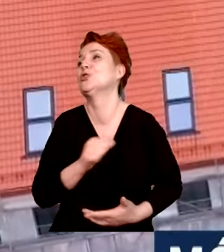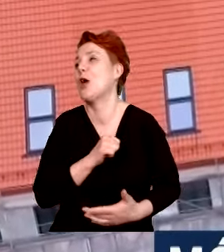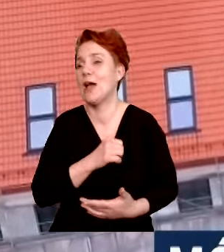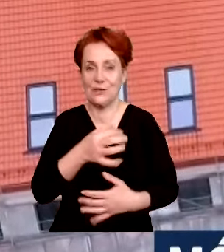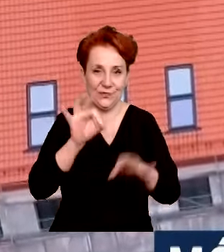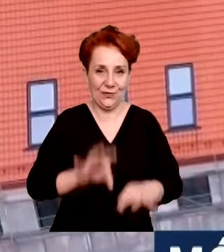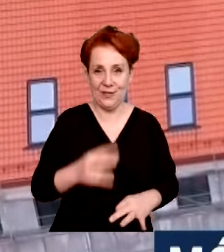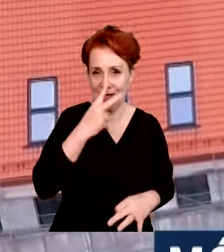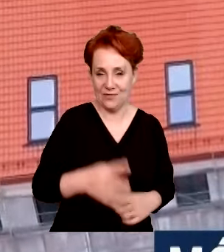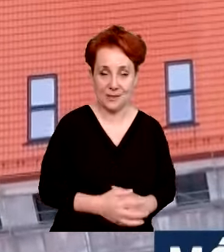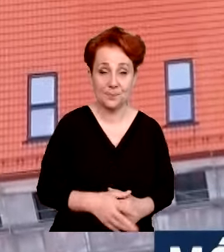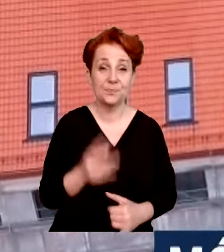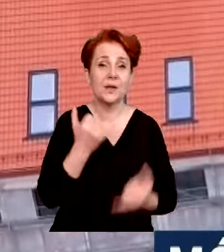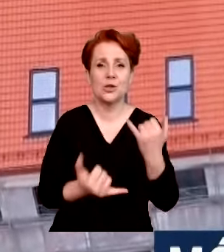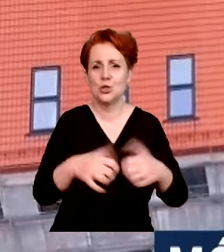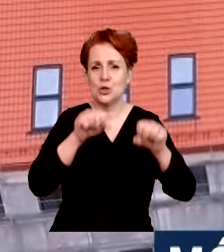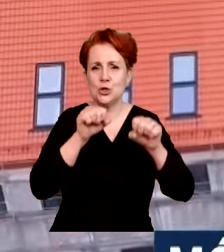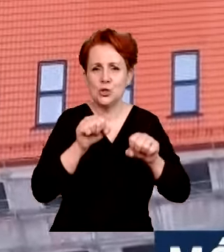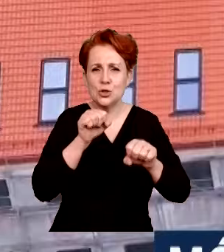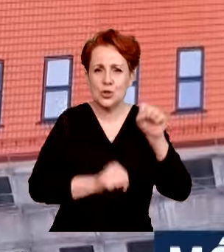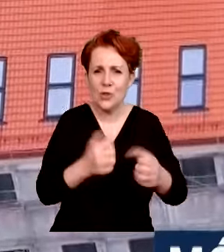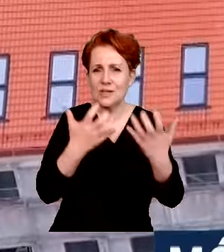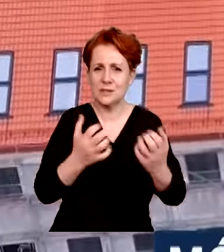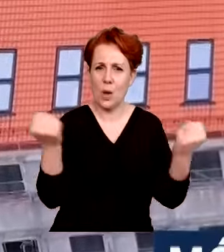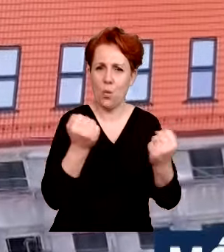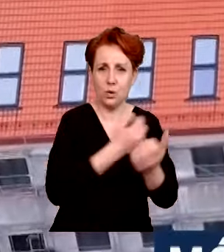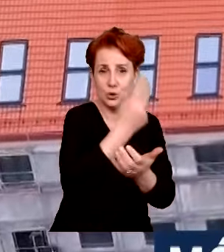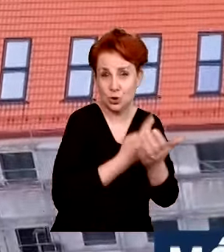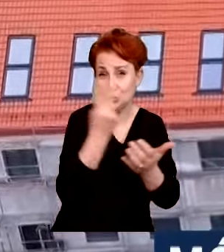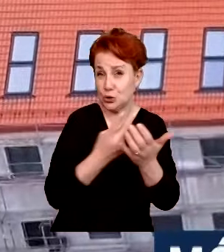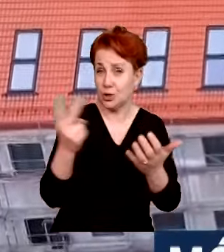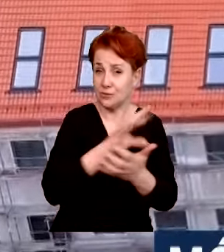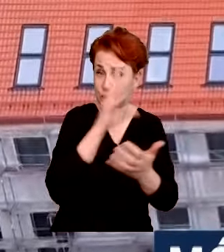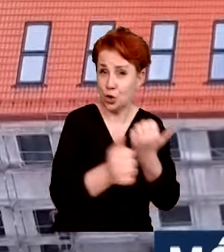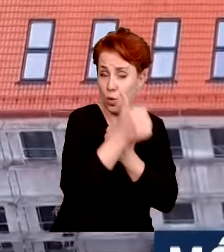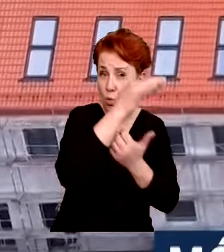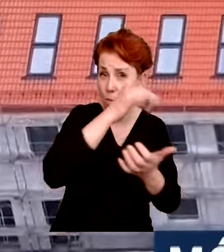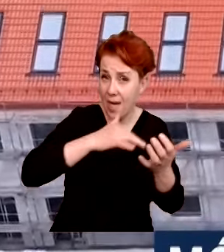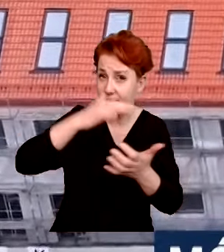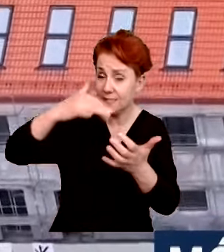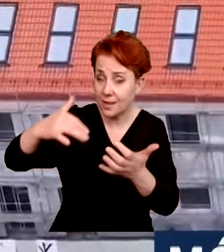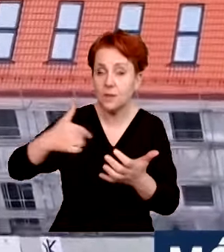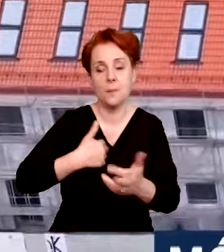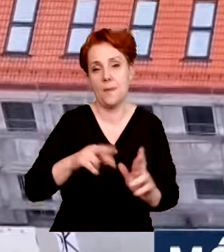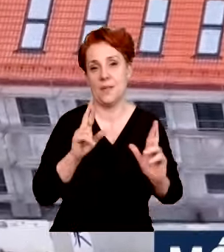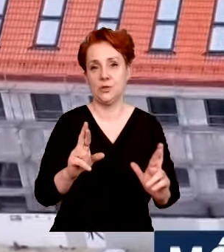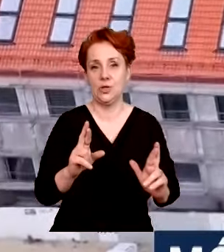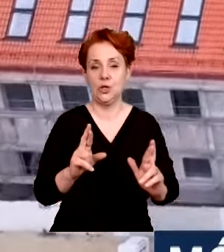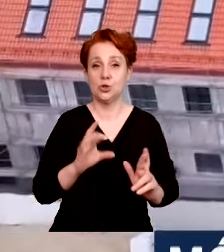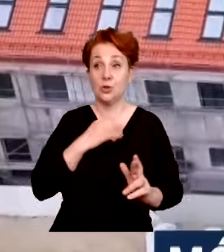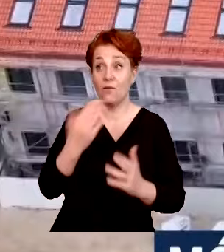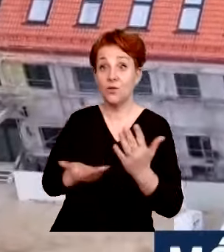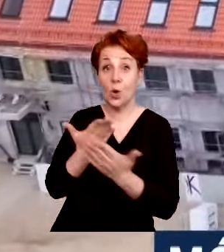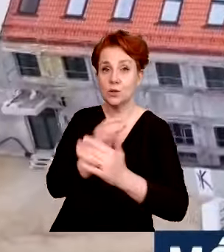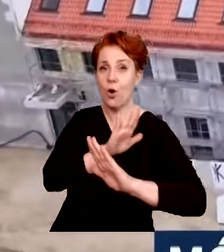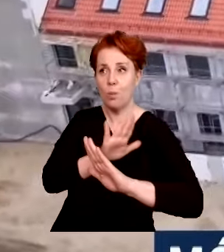jeżeli sąd, wydaje się, że chce się bardzo zapoznać z tymi wszystkimi aktami i liczę na to, że po prostu sąd no, przychyli się do wniosku obrony, że oczywiście,